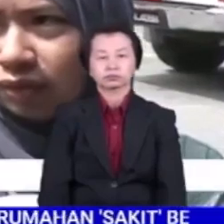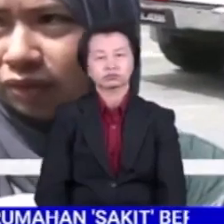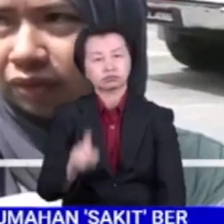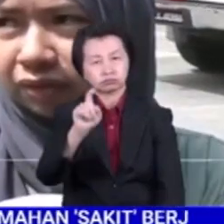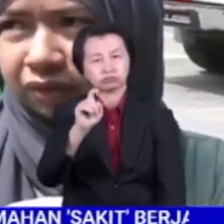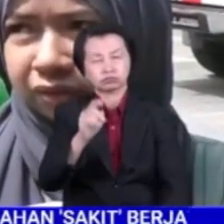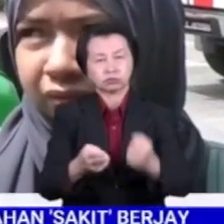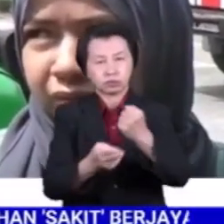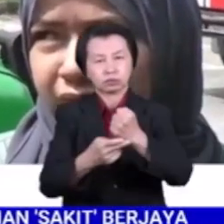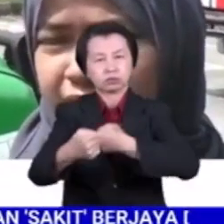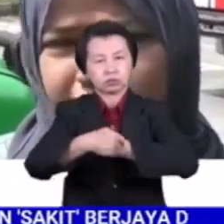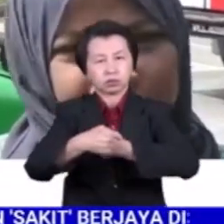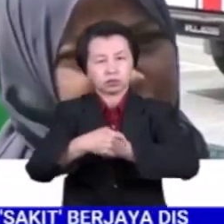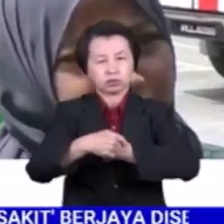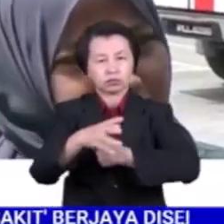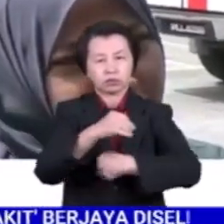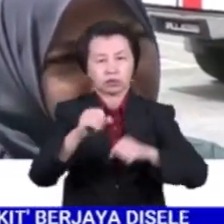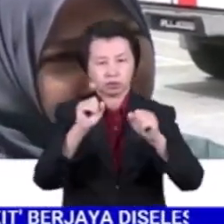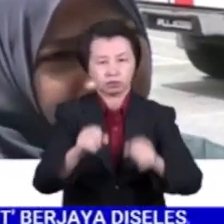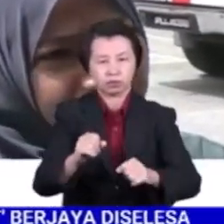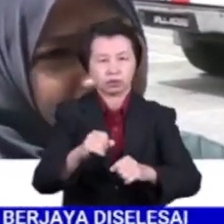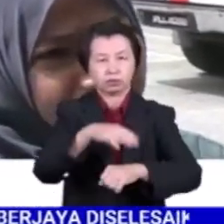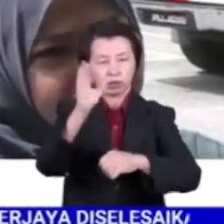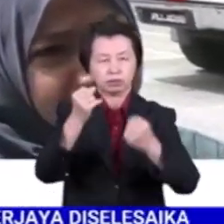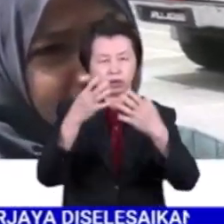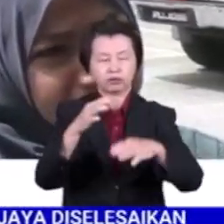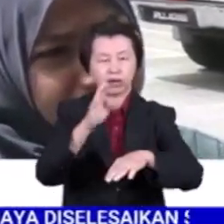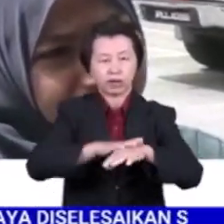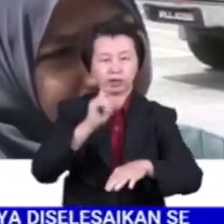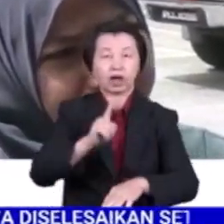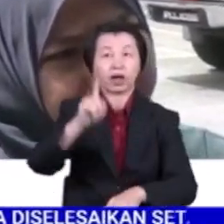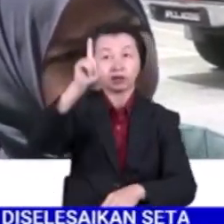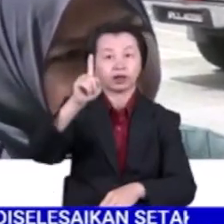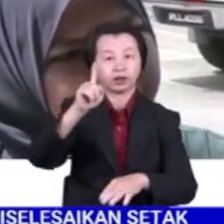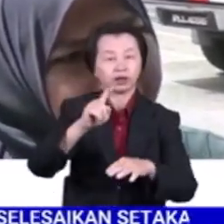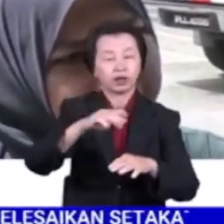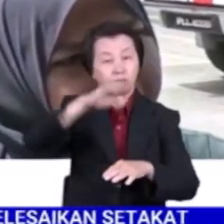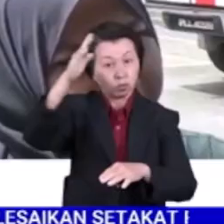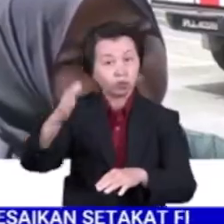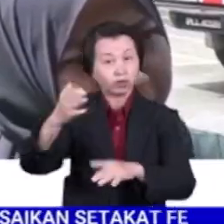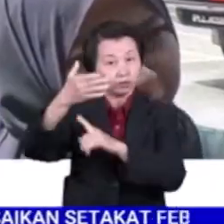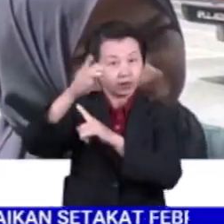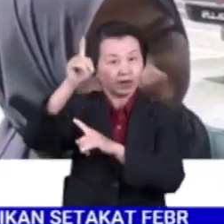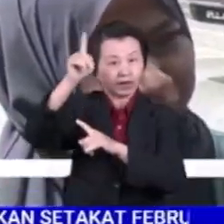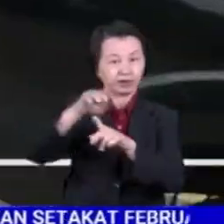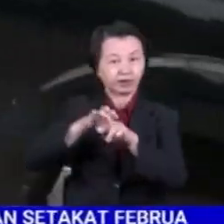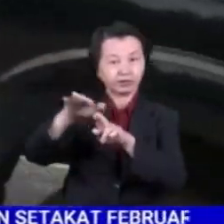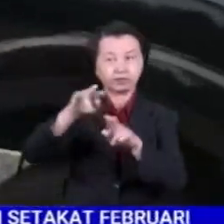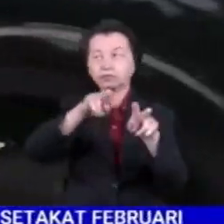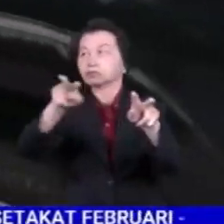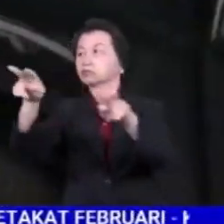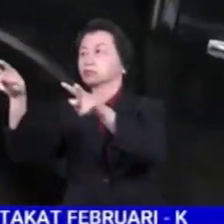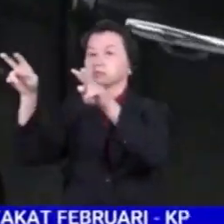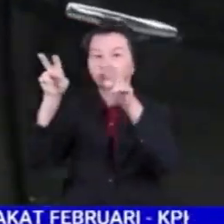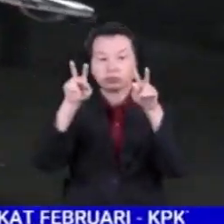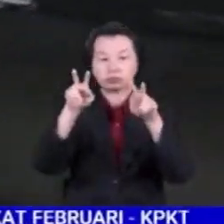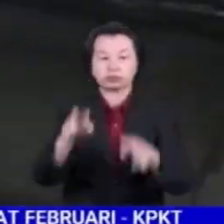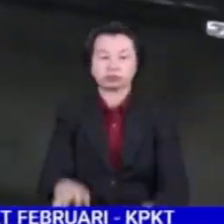Menjimatkan masa, lepas tu boleh spend lebih masa lah dekat atas tu untuk tengok suasana kat sini.